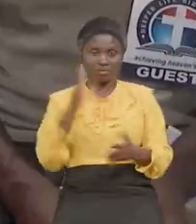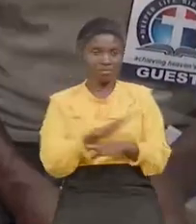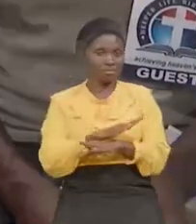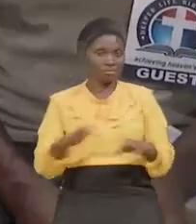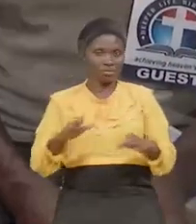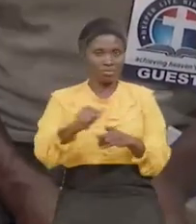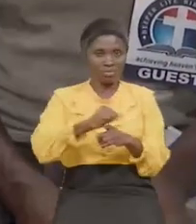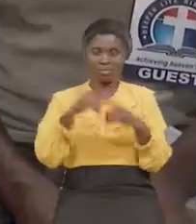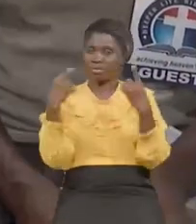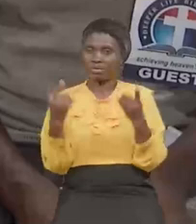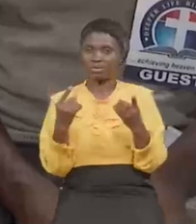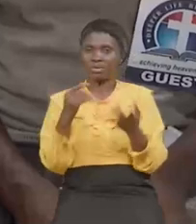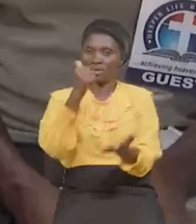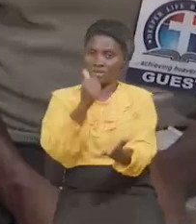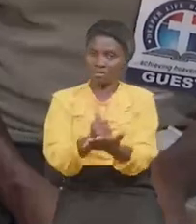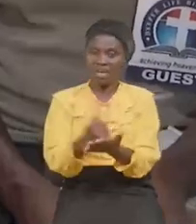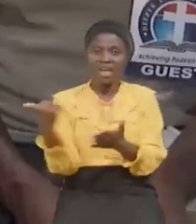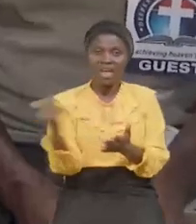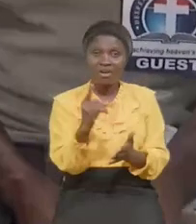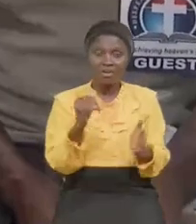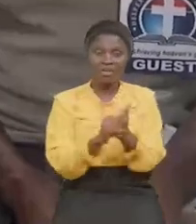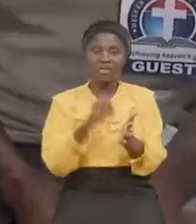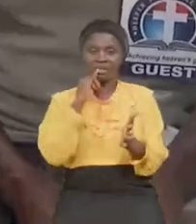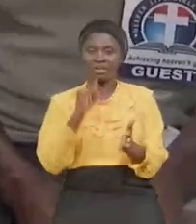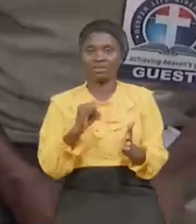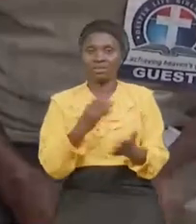Quiconque est né de Dieu ne pratique pas le péché.